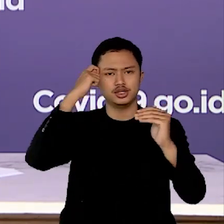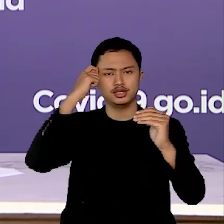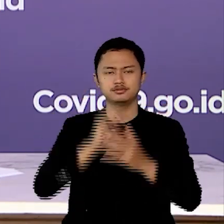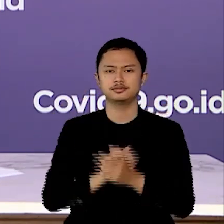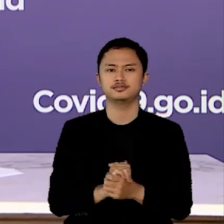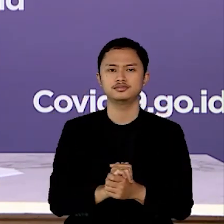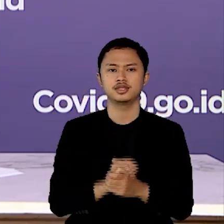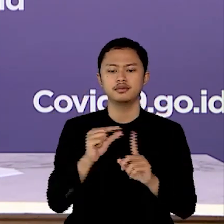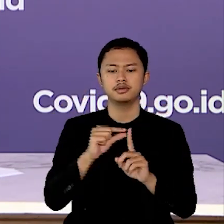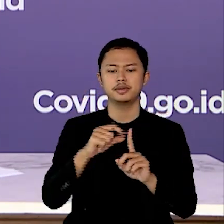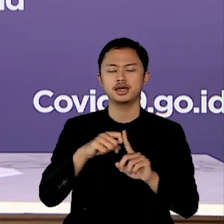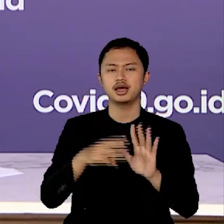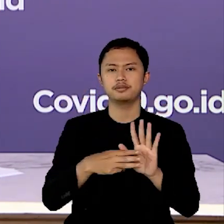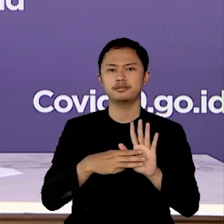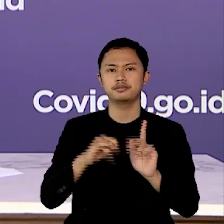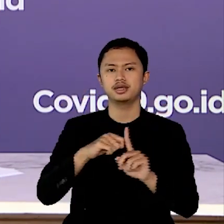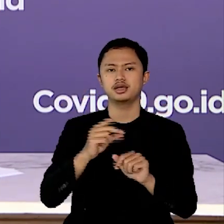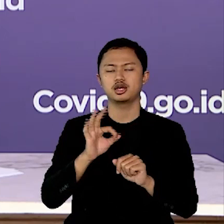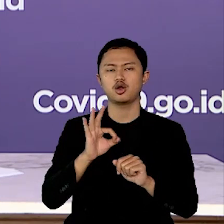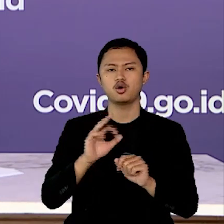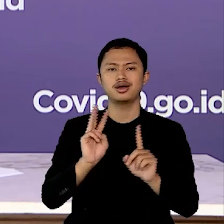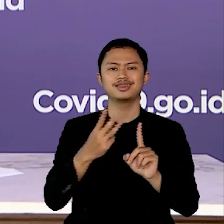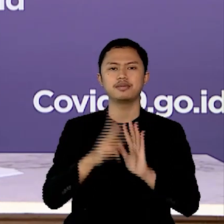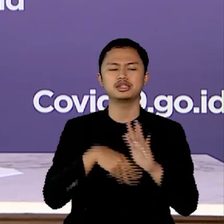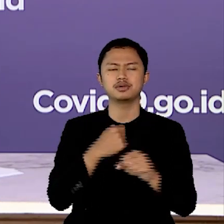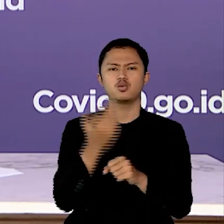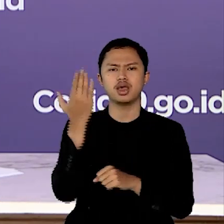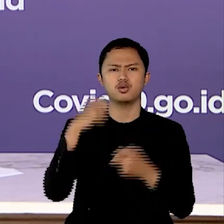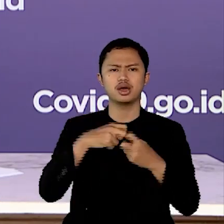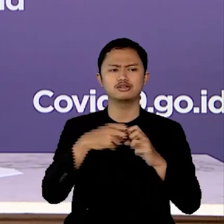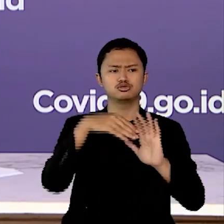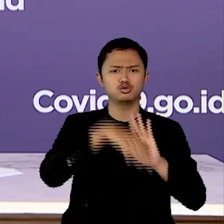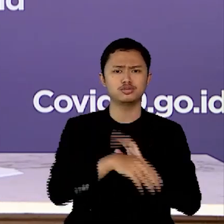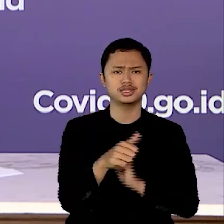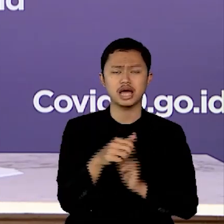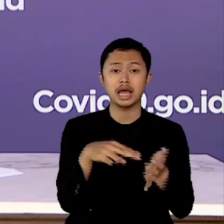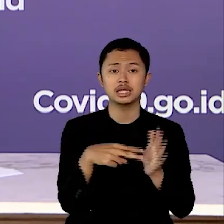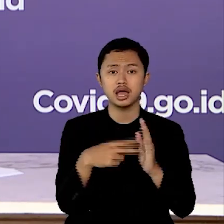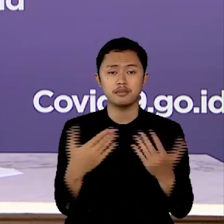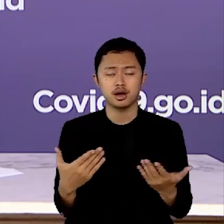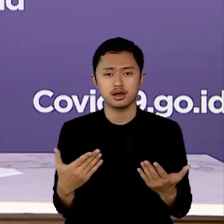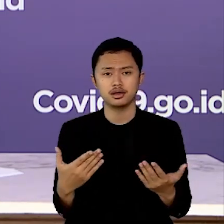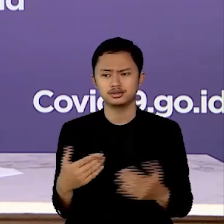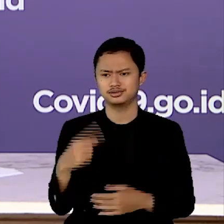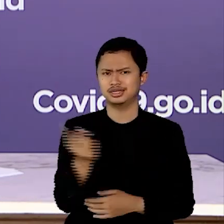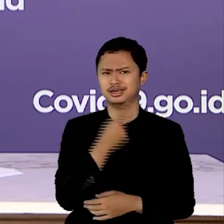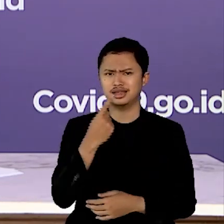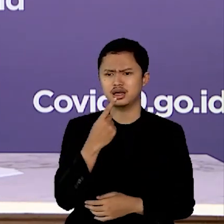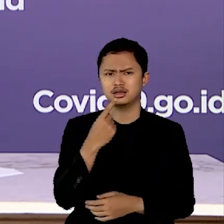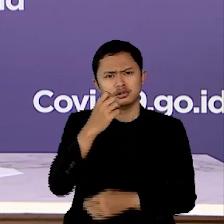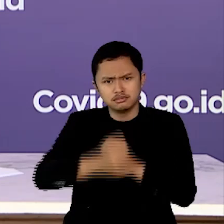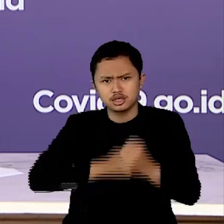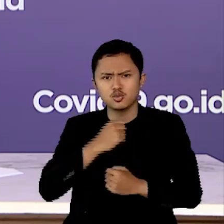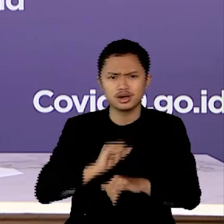13minggu pelaksanaan PKM micro lalu yang berhasil menurunkan kasus bukan tidak mungkin apabila kita